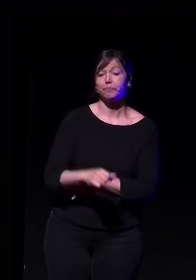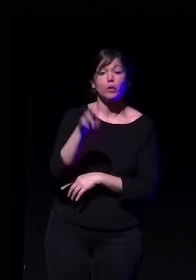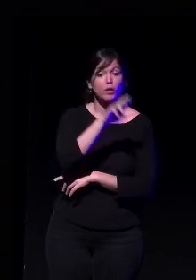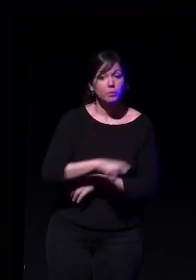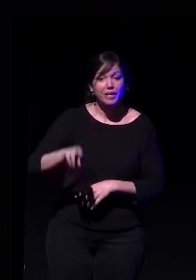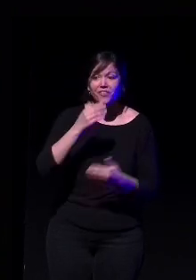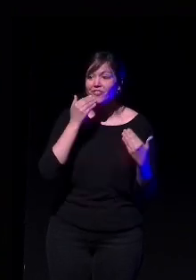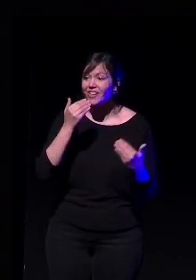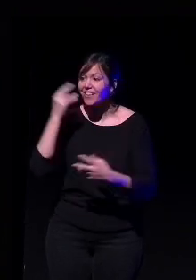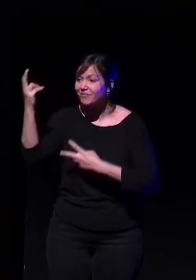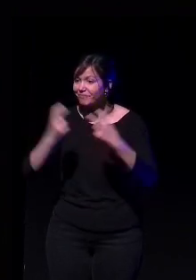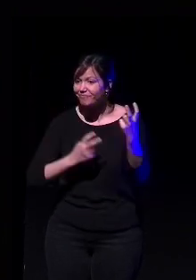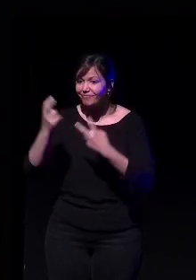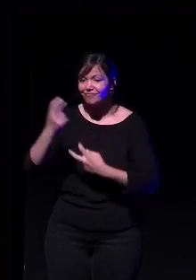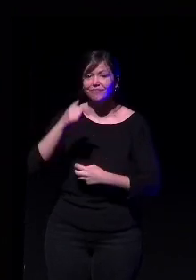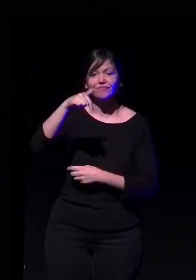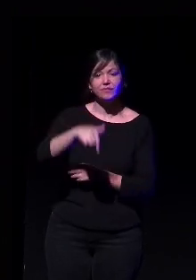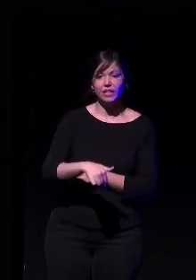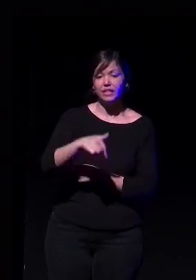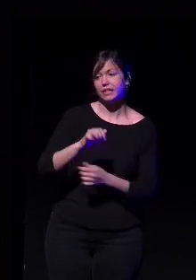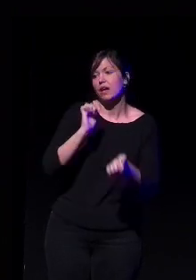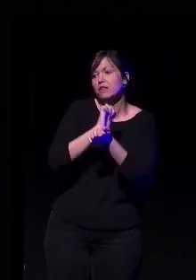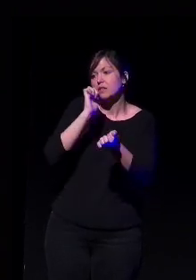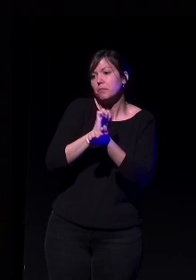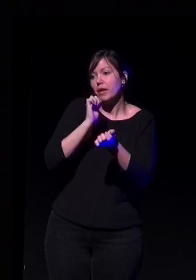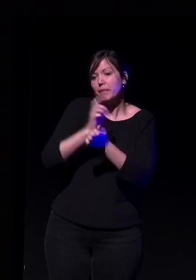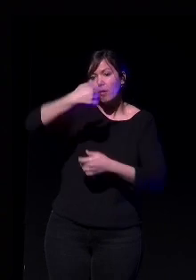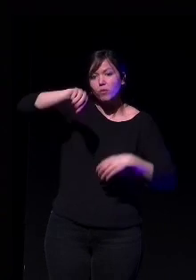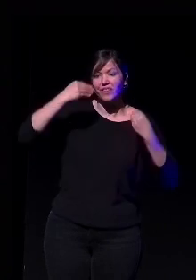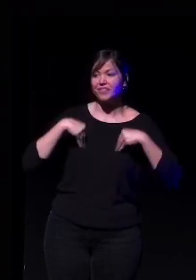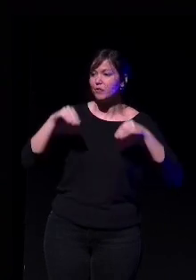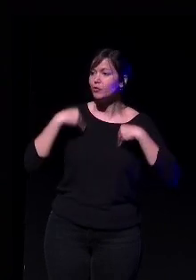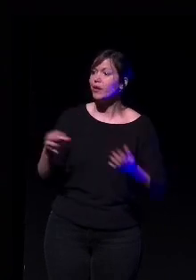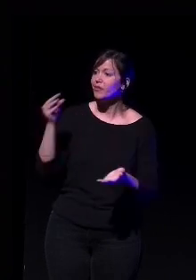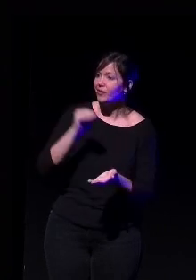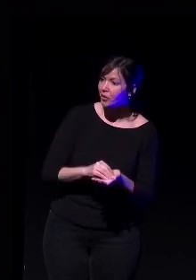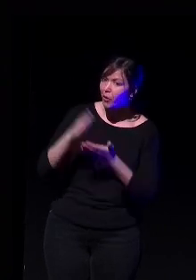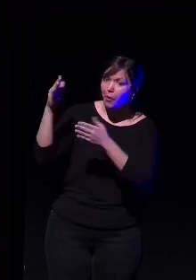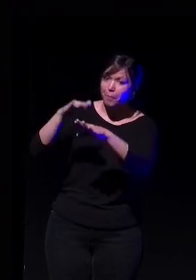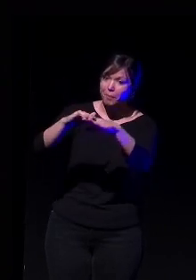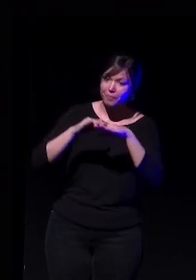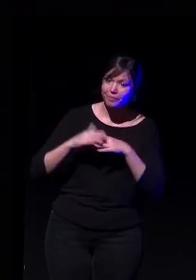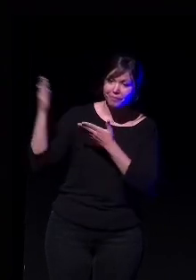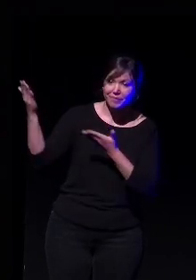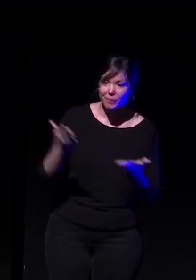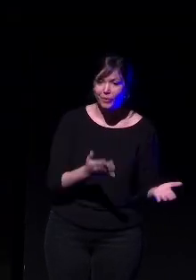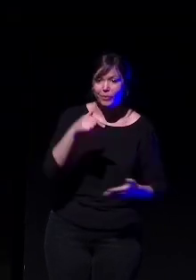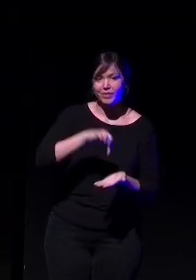Repeteixo, gràcies per assistir a la ballada, esperem que la disfruteu i de nou sigueu benvinguts a la ciutat de